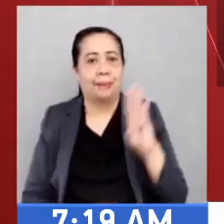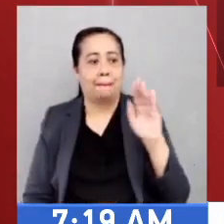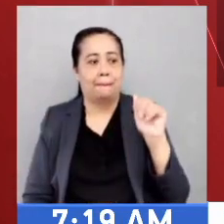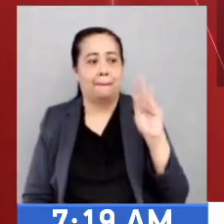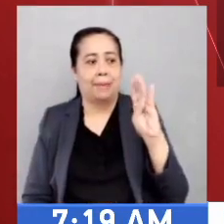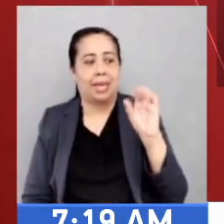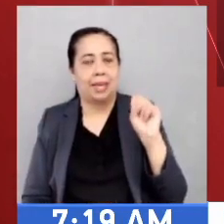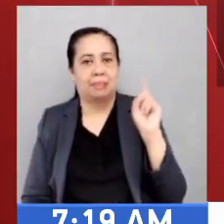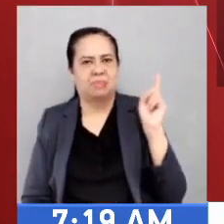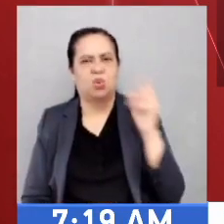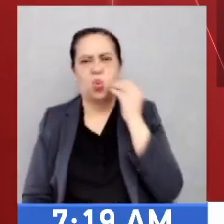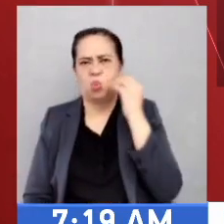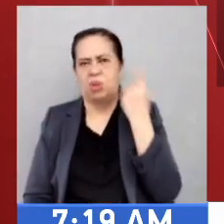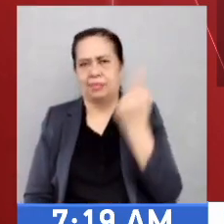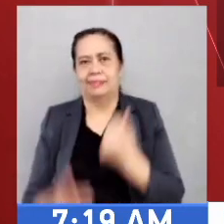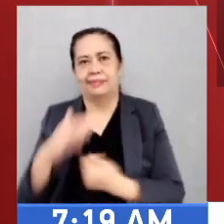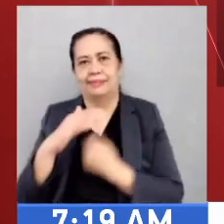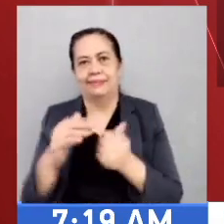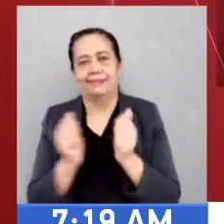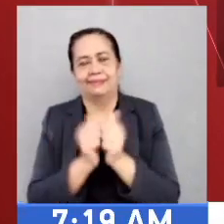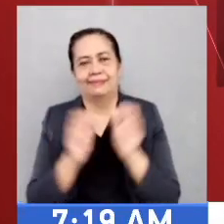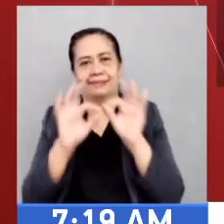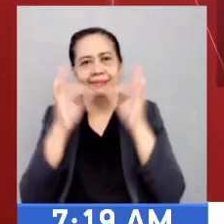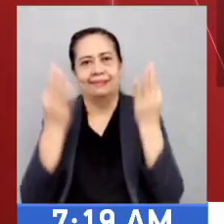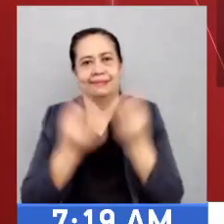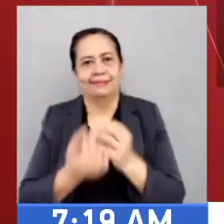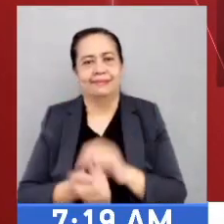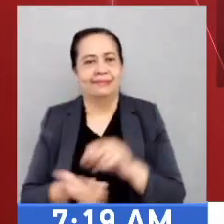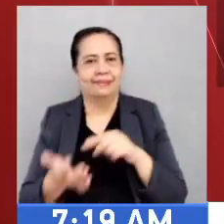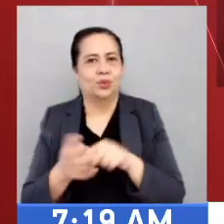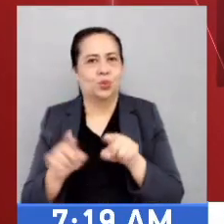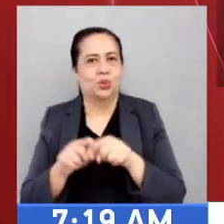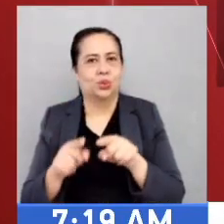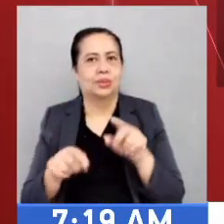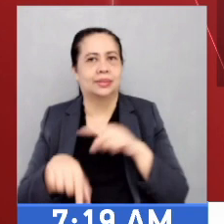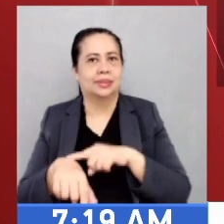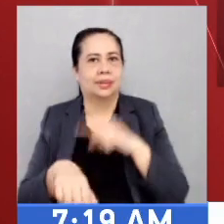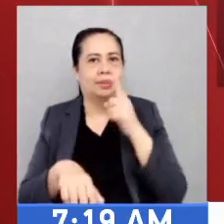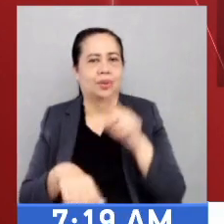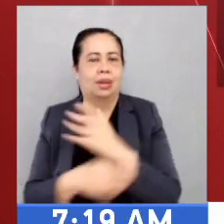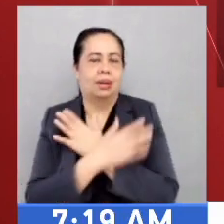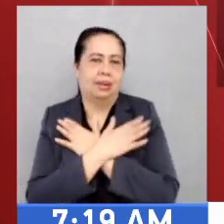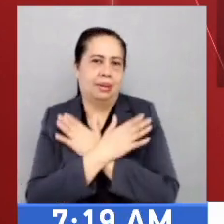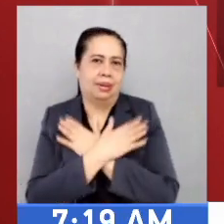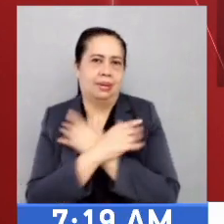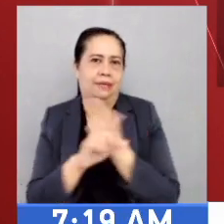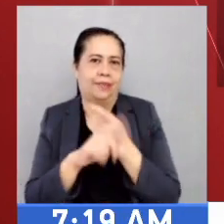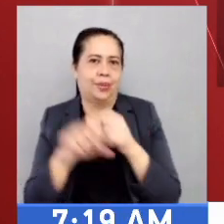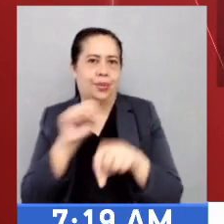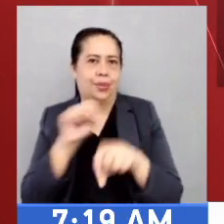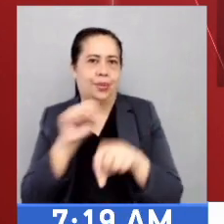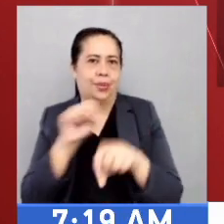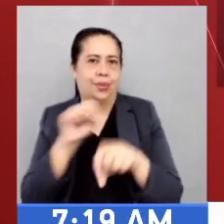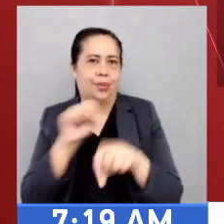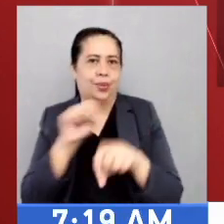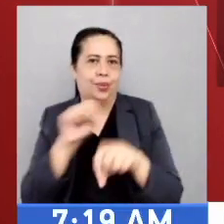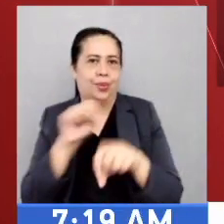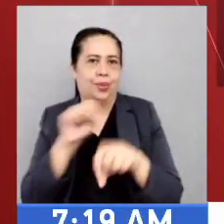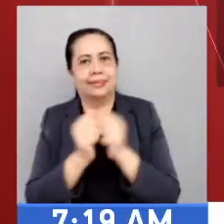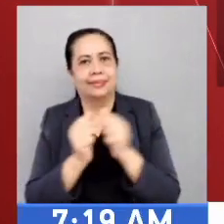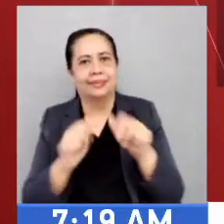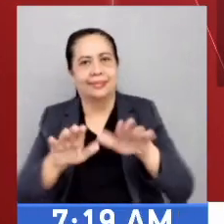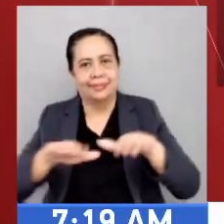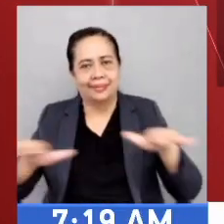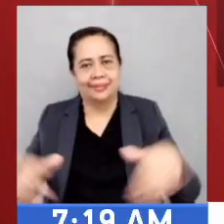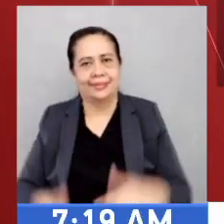lang daw kasama ang kanyang pamilya. Ito na rin daw kasi ang panahon para makapagpahinga siya sa trabaho at makabonding ang kanyang mga anak